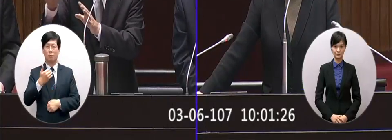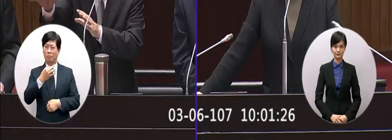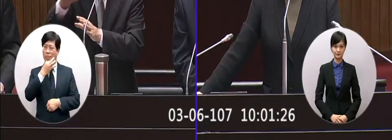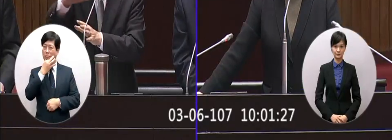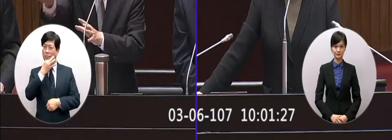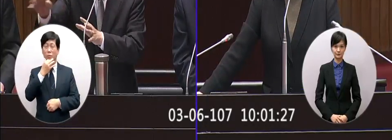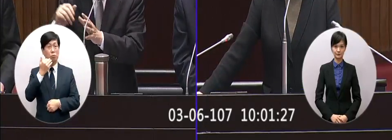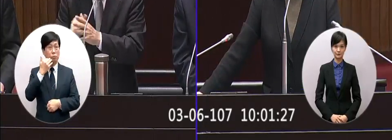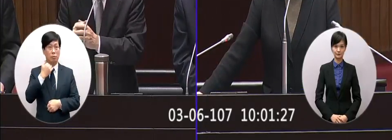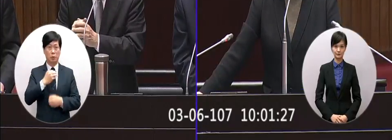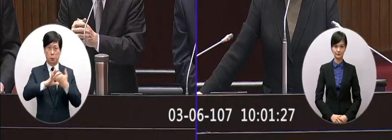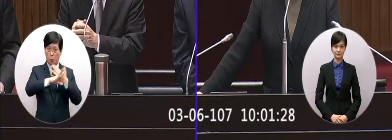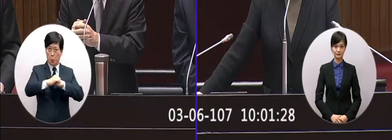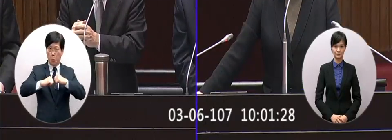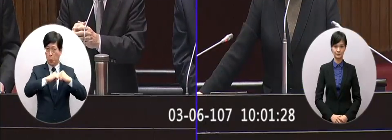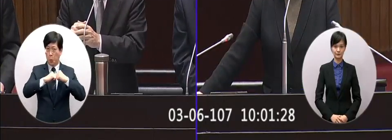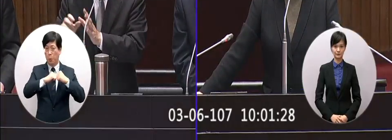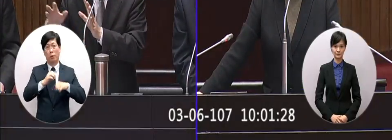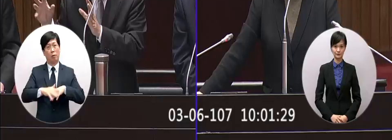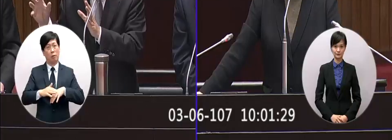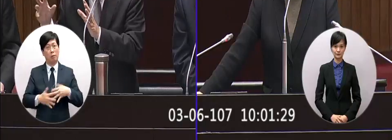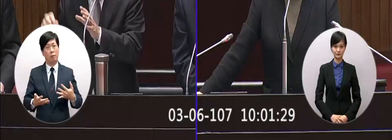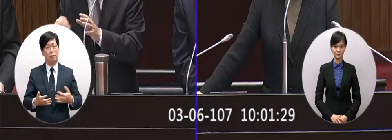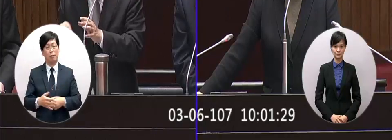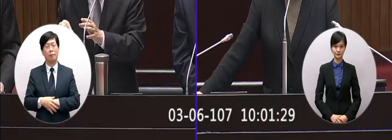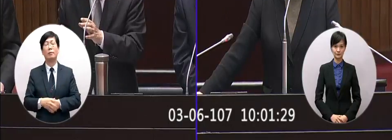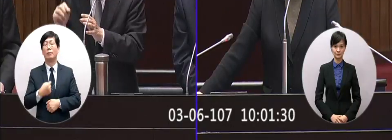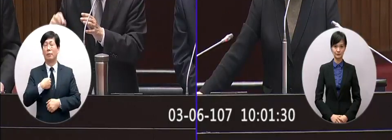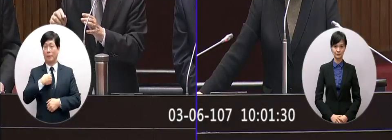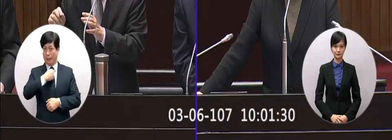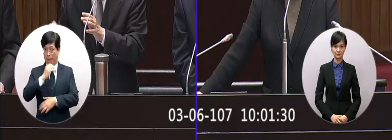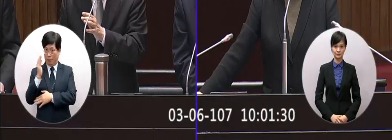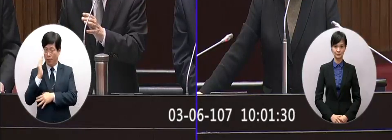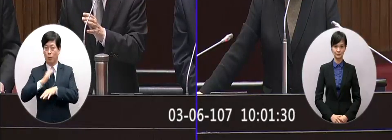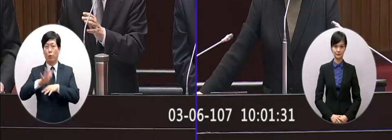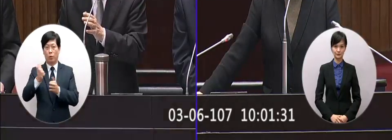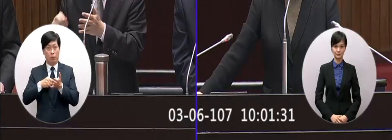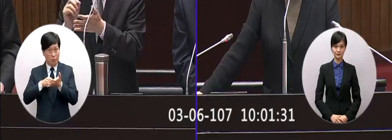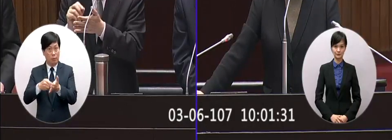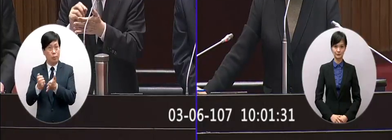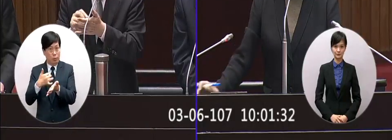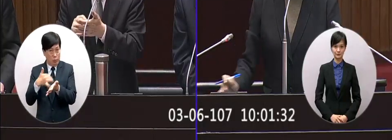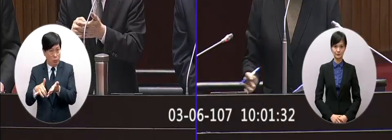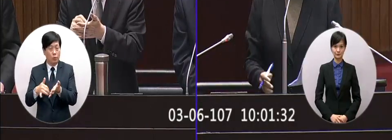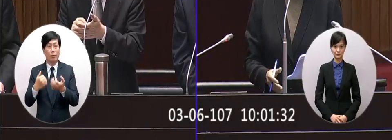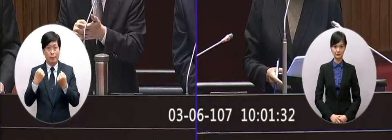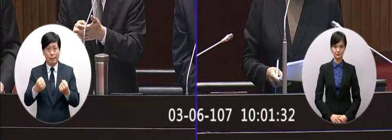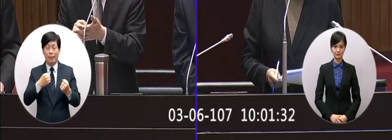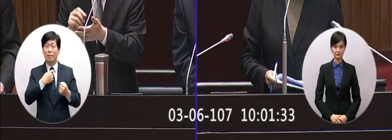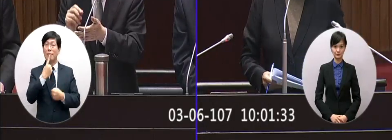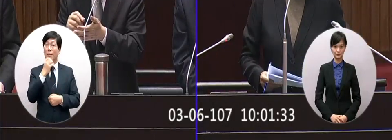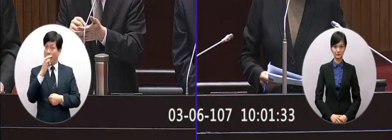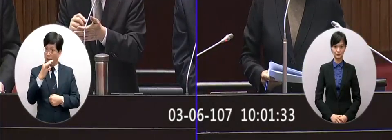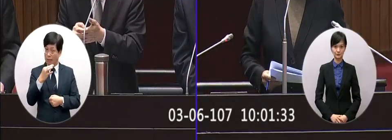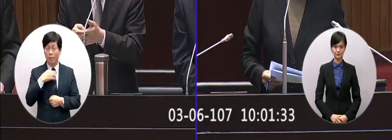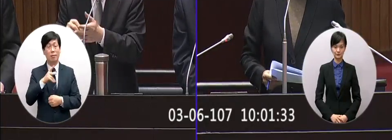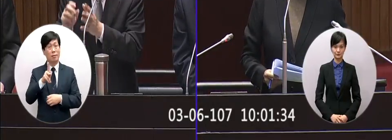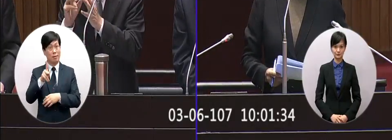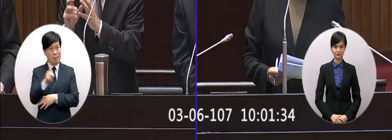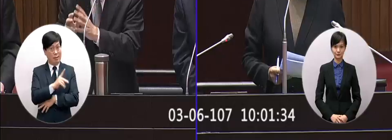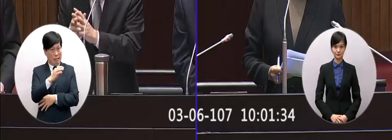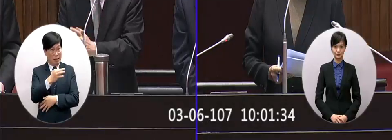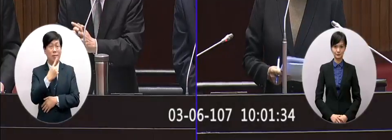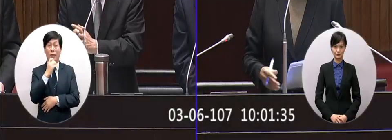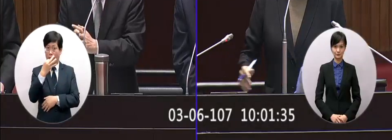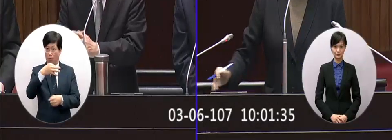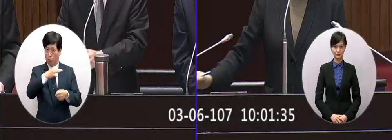会面临各国的竞争啊，所以呢，我们本国的政府会编预算，在利息上面，融资的利息上